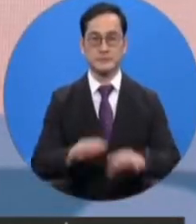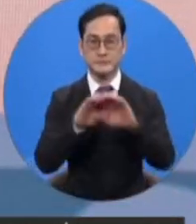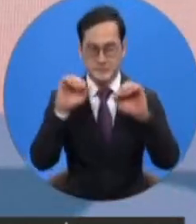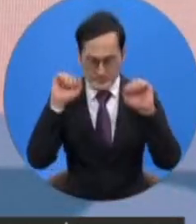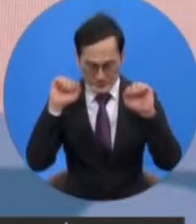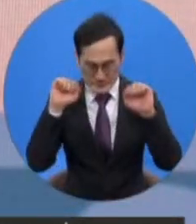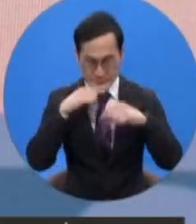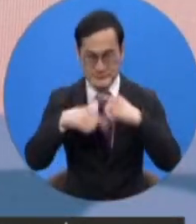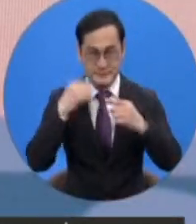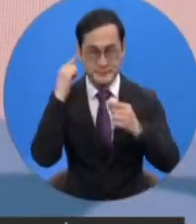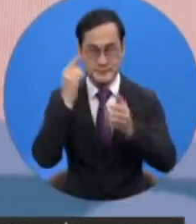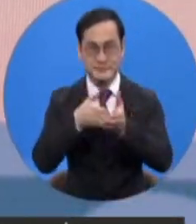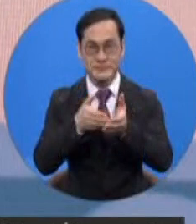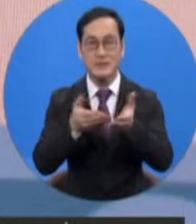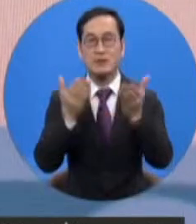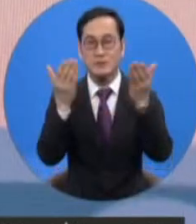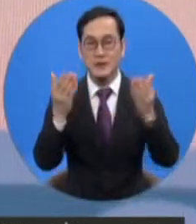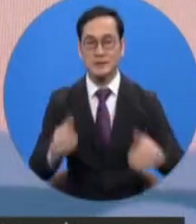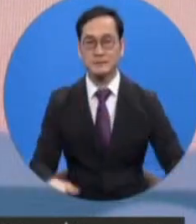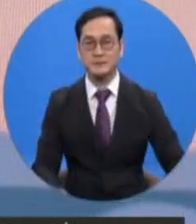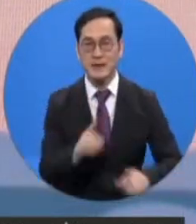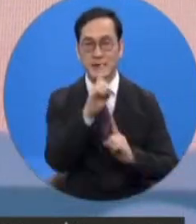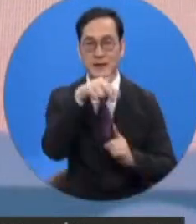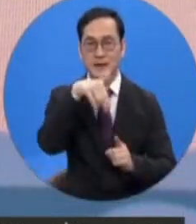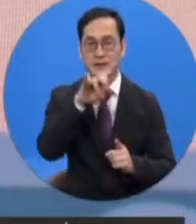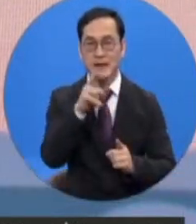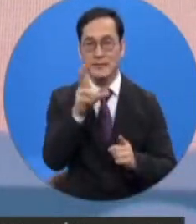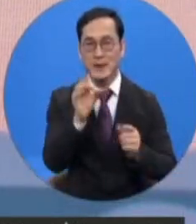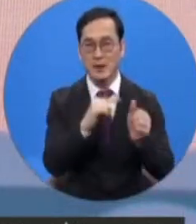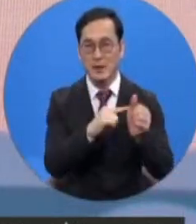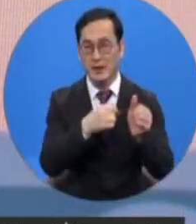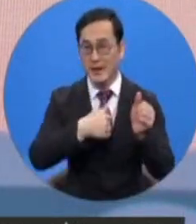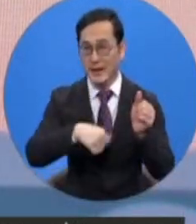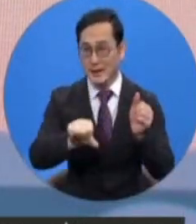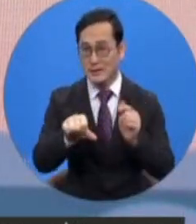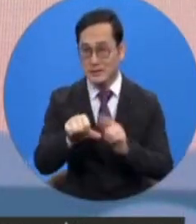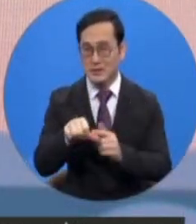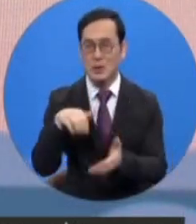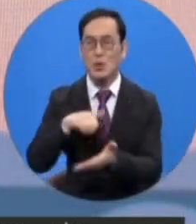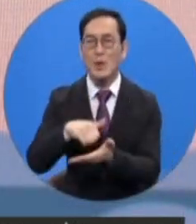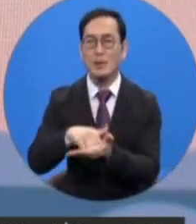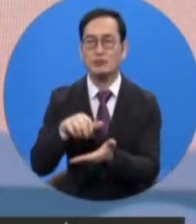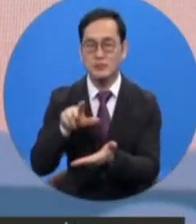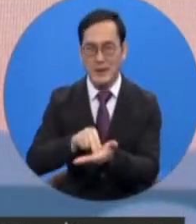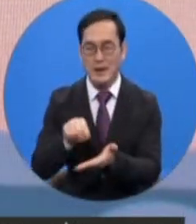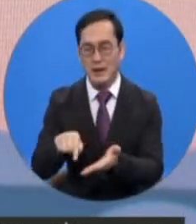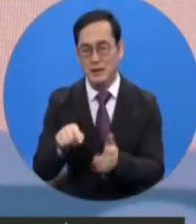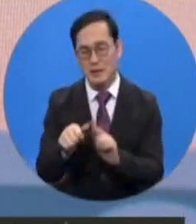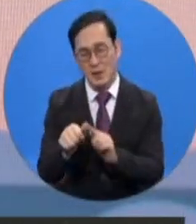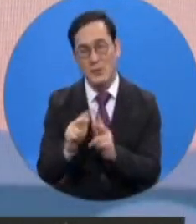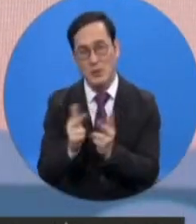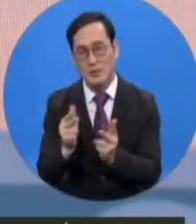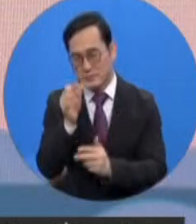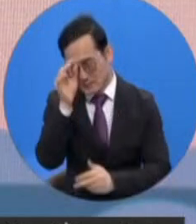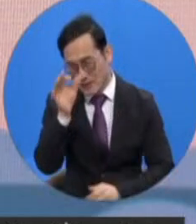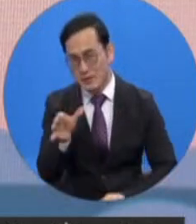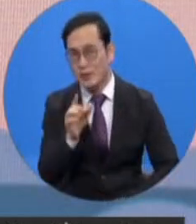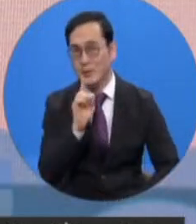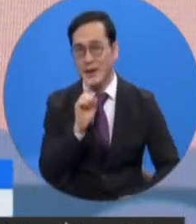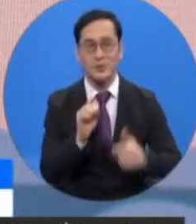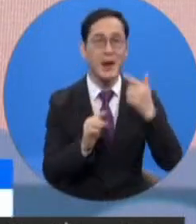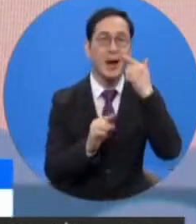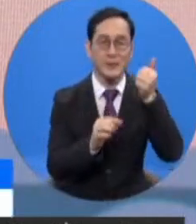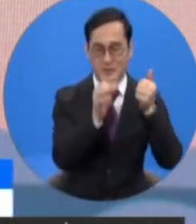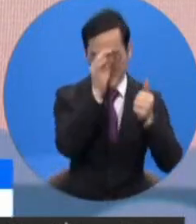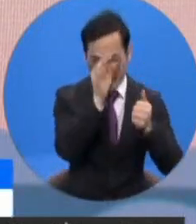신문 읽어준 남자입니다. 이재명 후보의 장남이 불법 도박을 한 것과 관련해서 본인이 직접 사과를 했고 앞서서 아버지 이재명 후보도 사과를